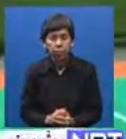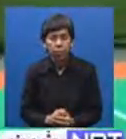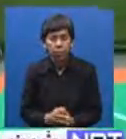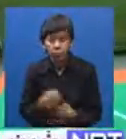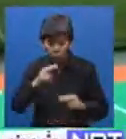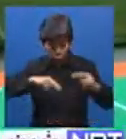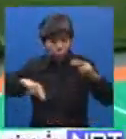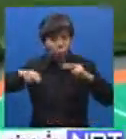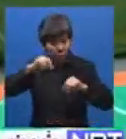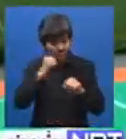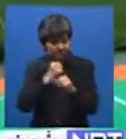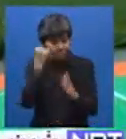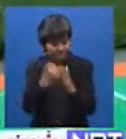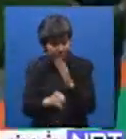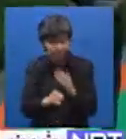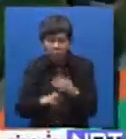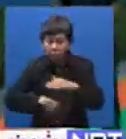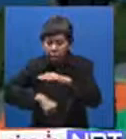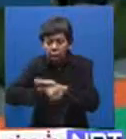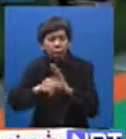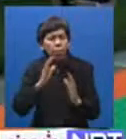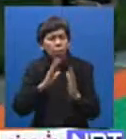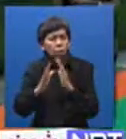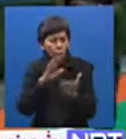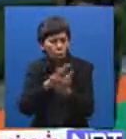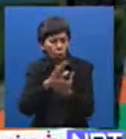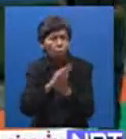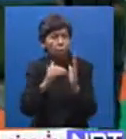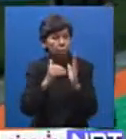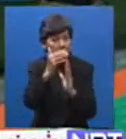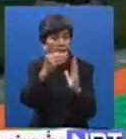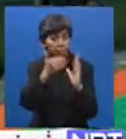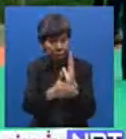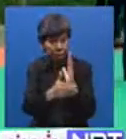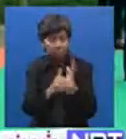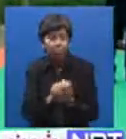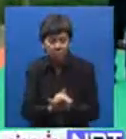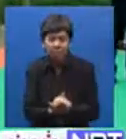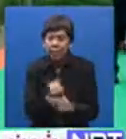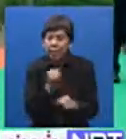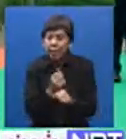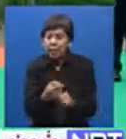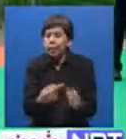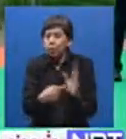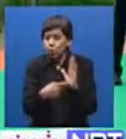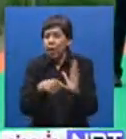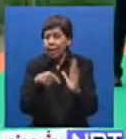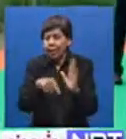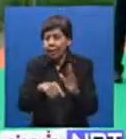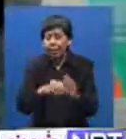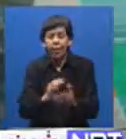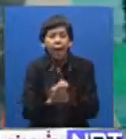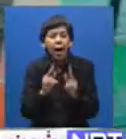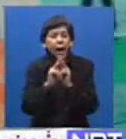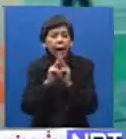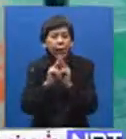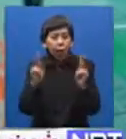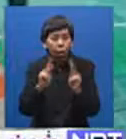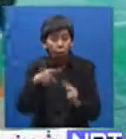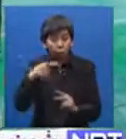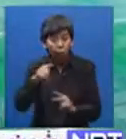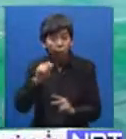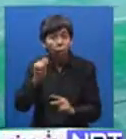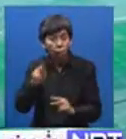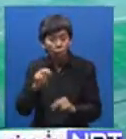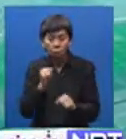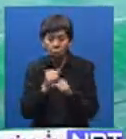การตรวจสอบทุจริตสร้างสนามฟุตซอลในโรงเรียนทั้งภาคเหนือและภาคตะวันออกเฉียงเหนือเป็นเพียงหนึ่งตัวอย่างที่สำนักงานคณะกรรมการป้องกันและปราบปราม